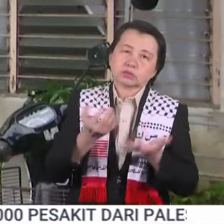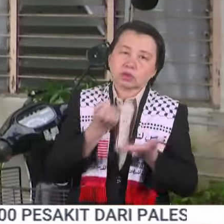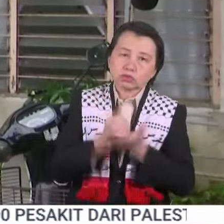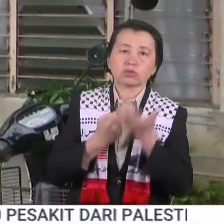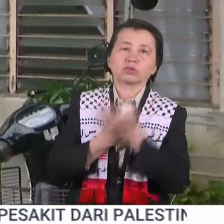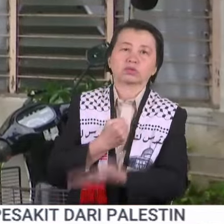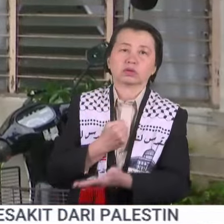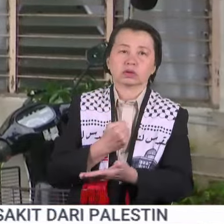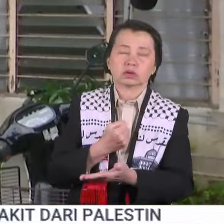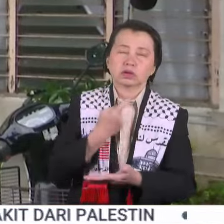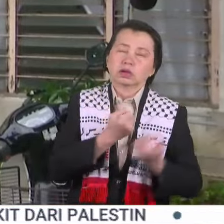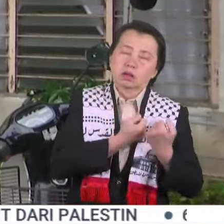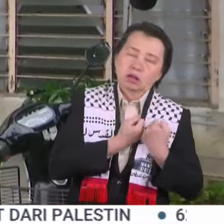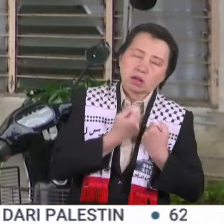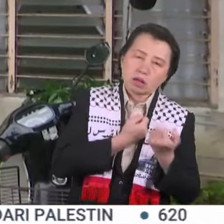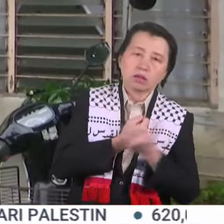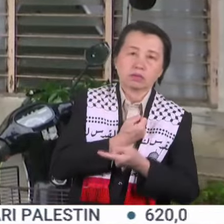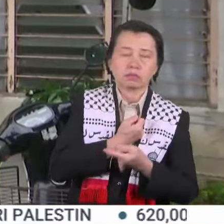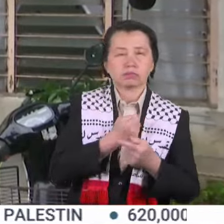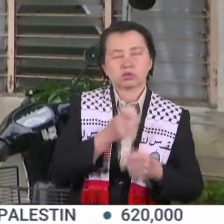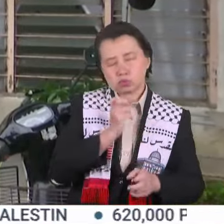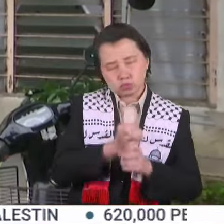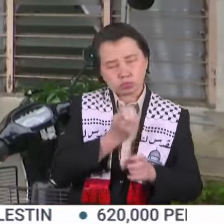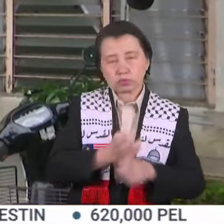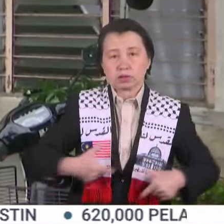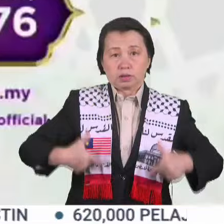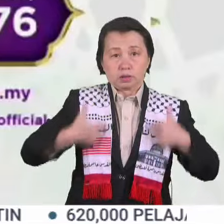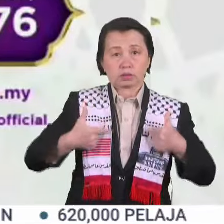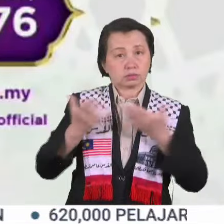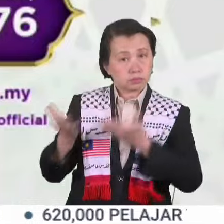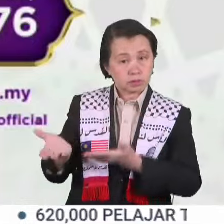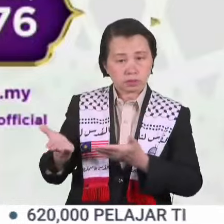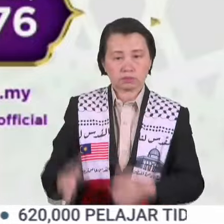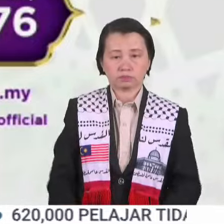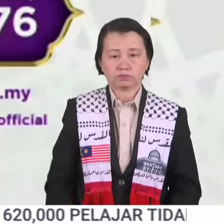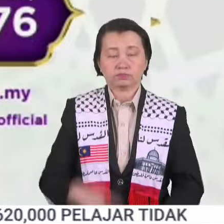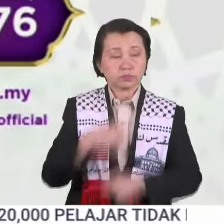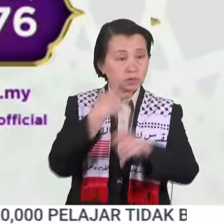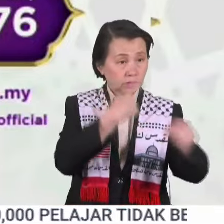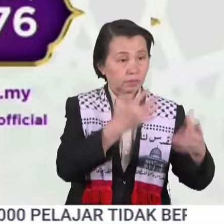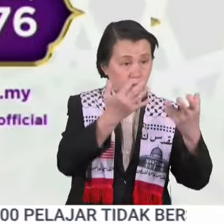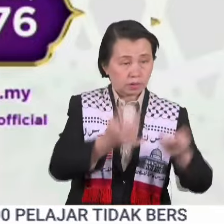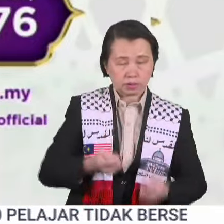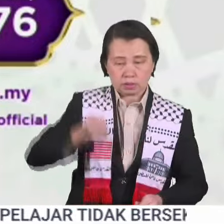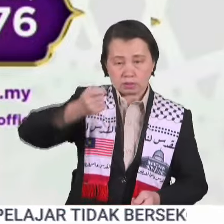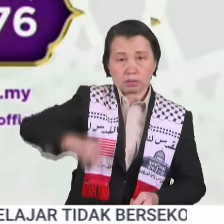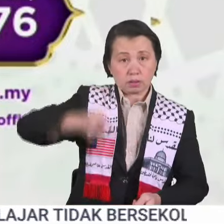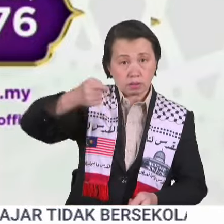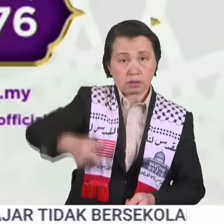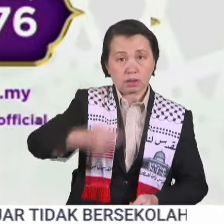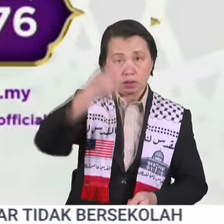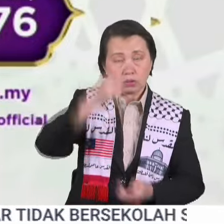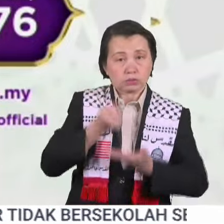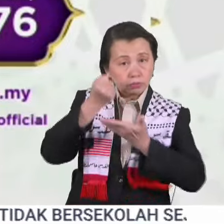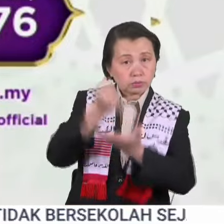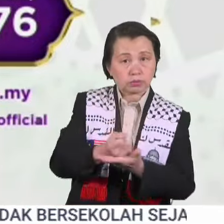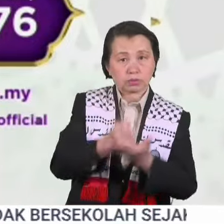sekurang-kurangnya kesengsaraan, kepayahan dalam hidup mereka. Orang ramai juga boleh menyalurkan sumbangan bagi